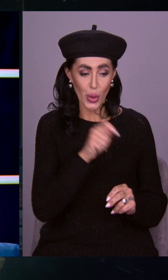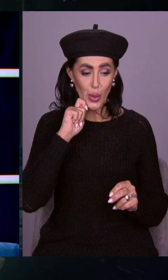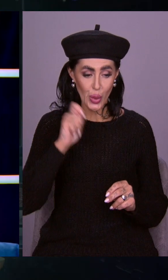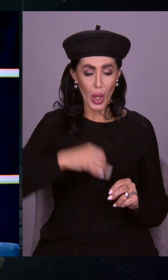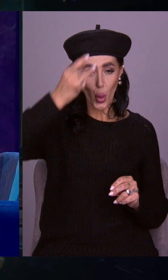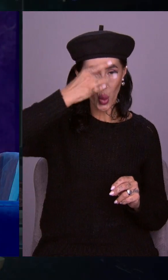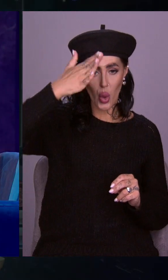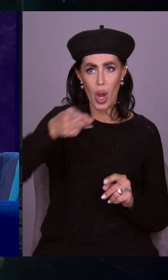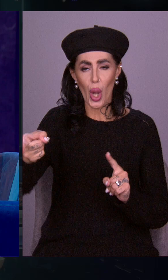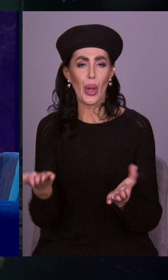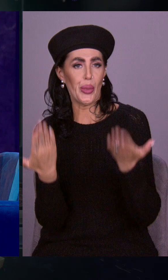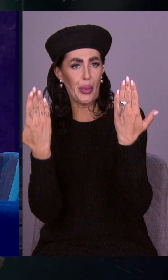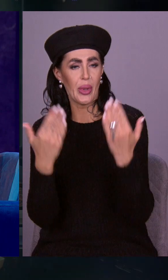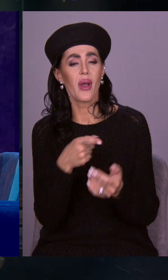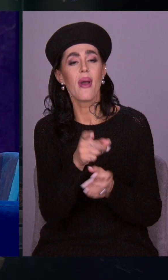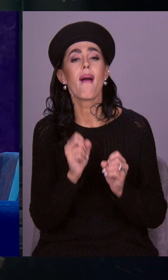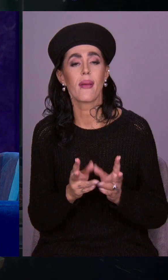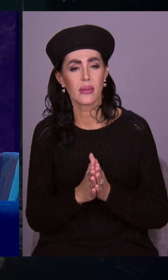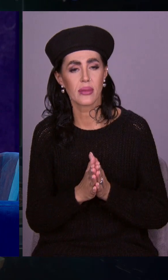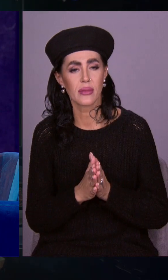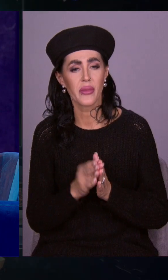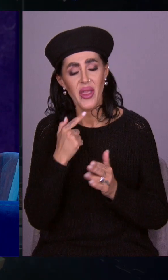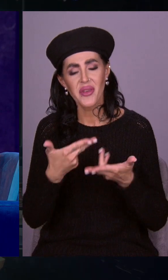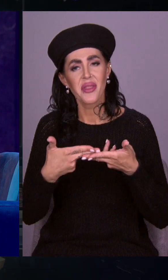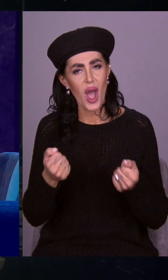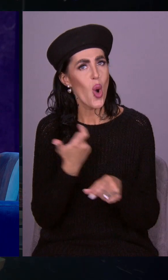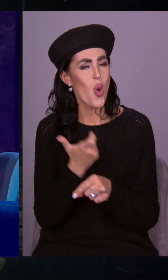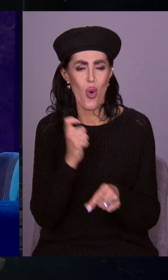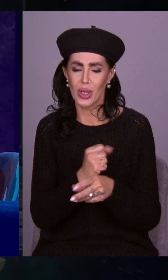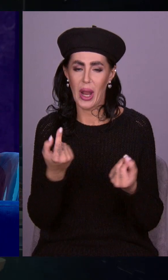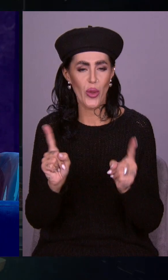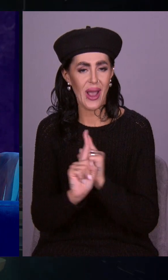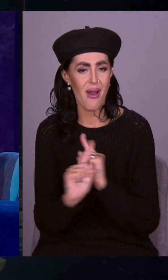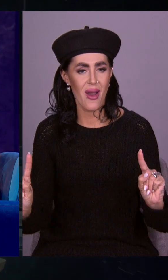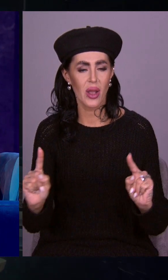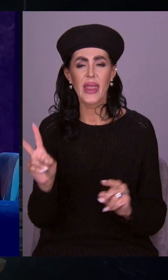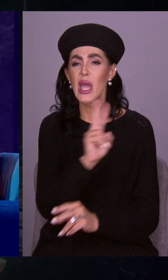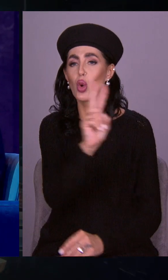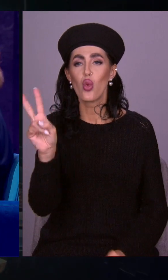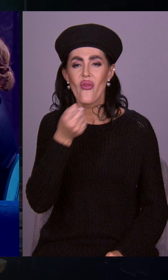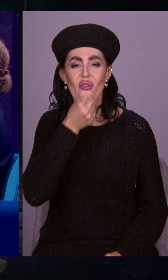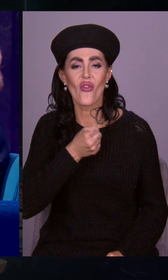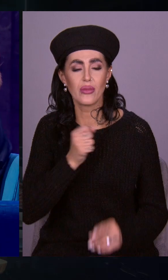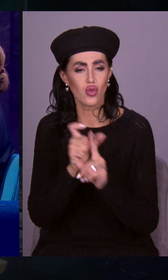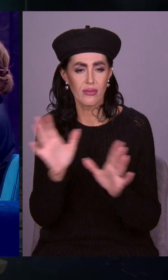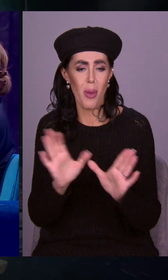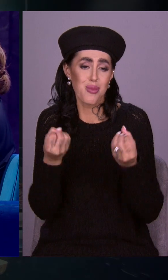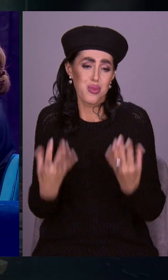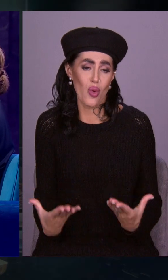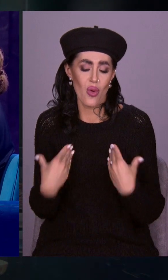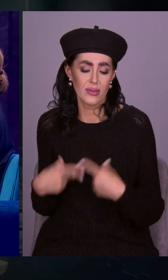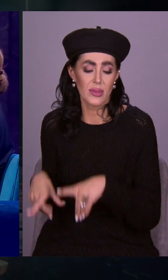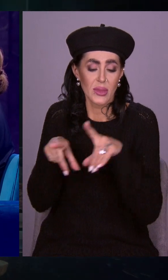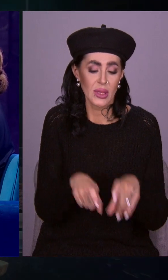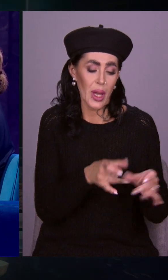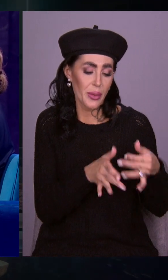такому рівні? Ну, насправді, це був дуже унікальний досвід, в якому насамперед мені ніхто не давав слова. Тобто я мала прийти туди просто музиканткою, яка